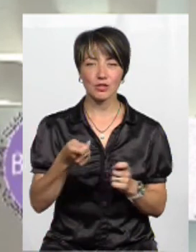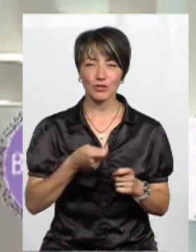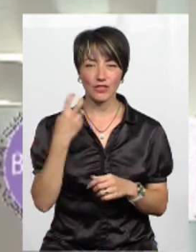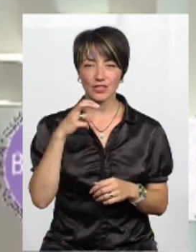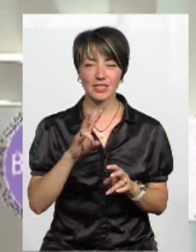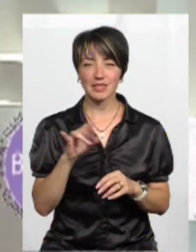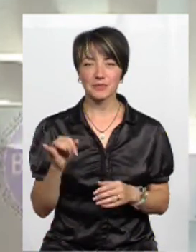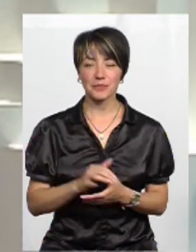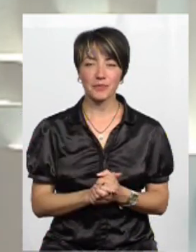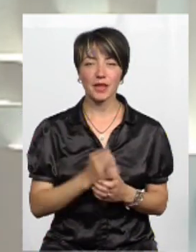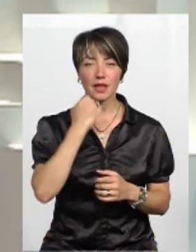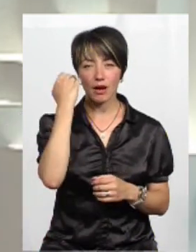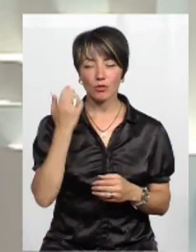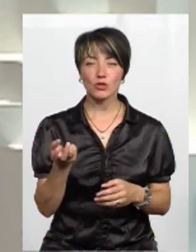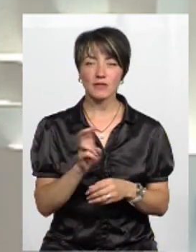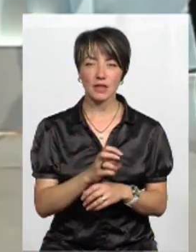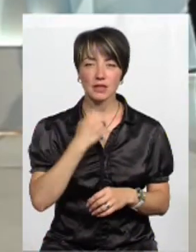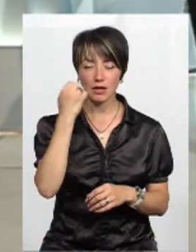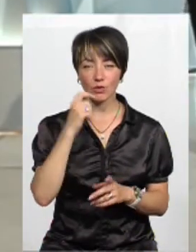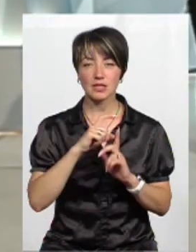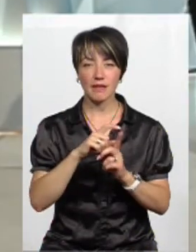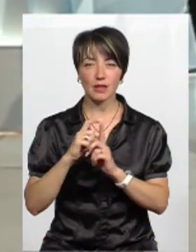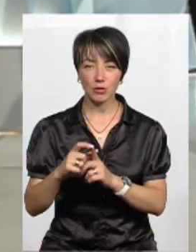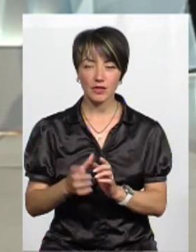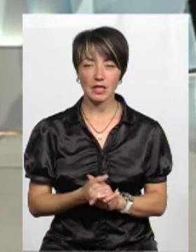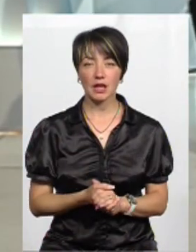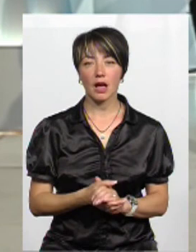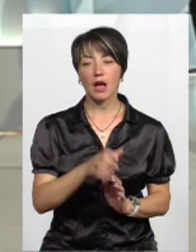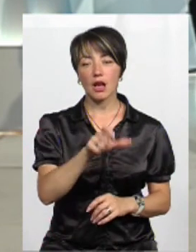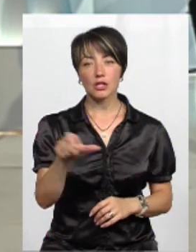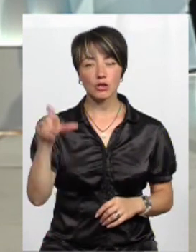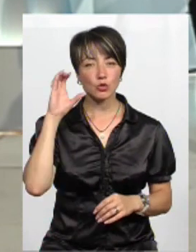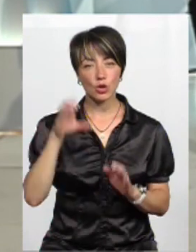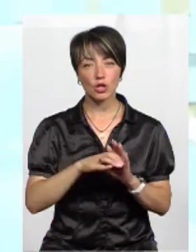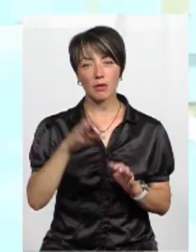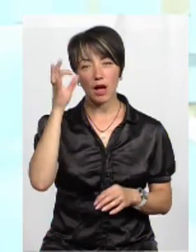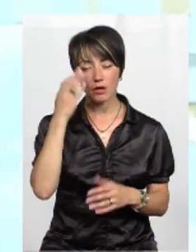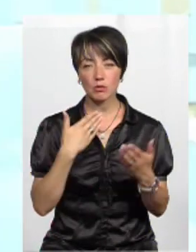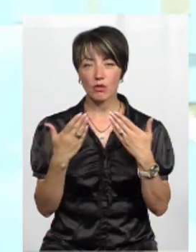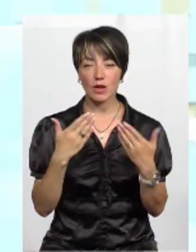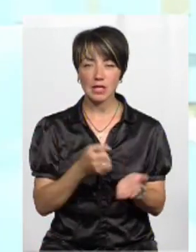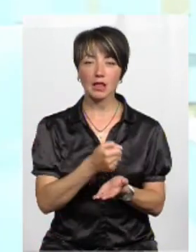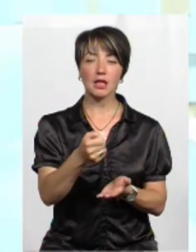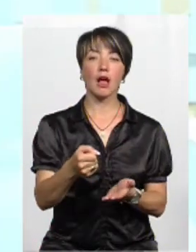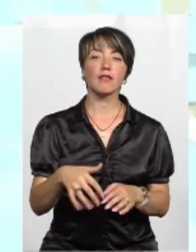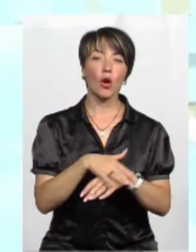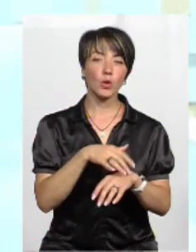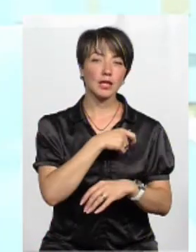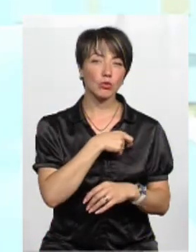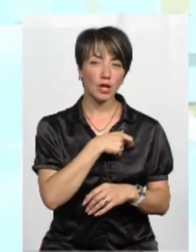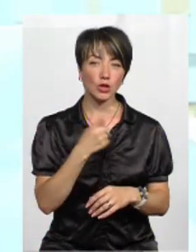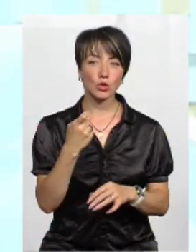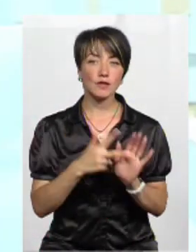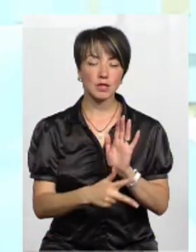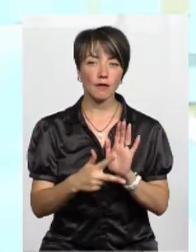вишні. Добре, дякую вам, що завітали, дякую за відповіді. Глядачам і слухачам нагадую, ми спілкувались із кандидаткою у народні